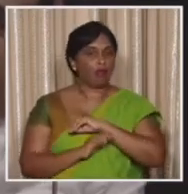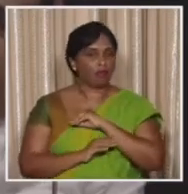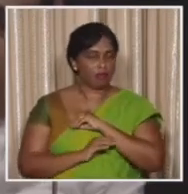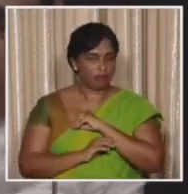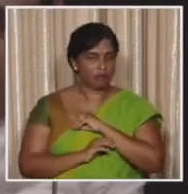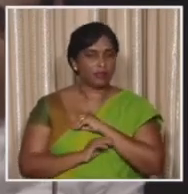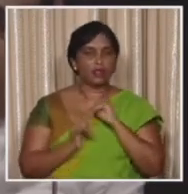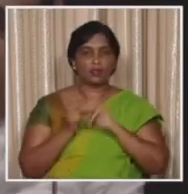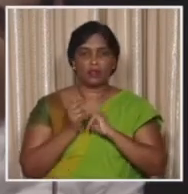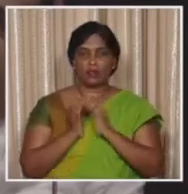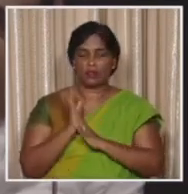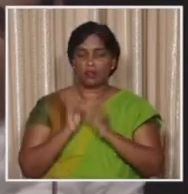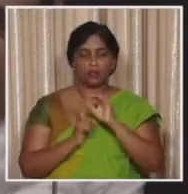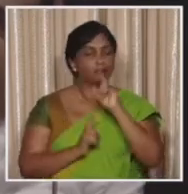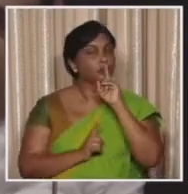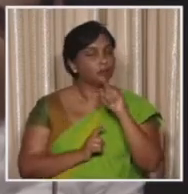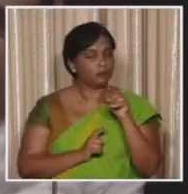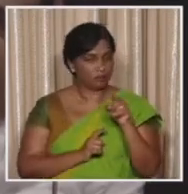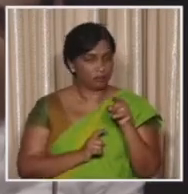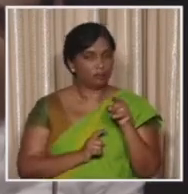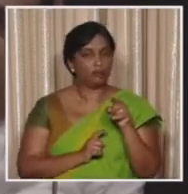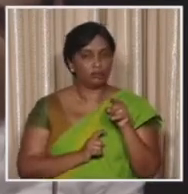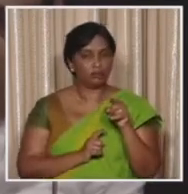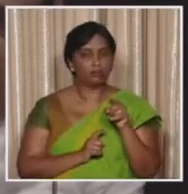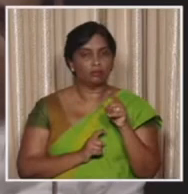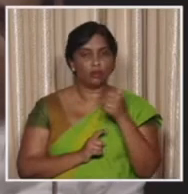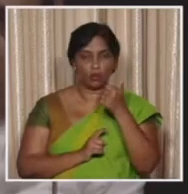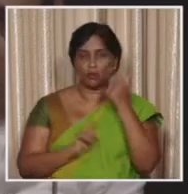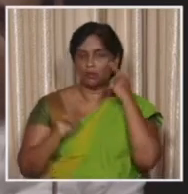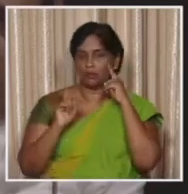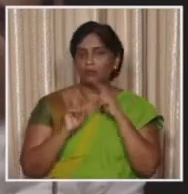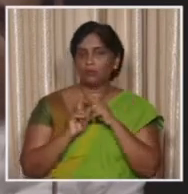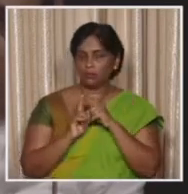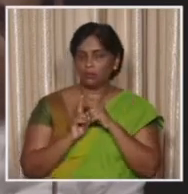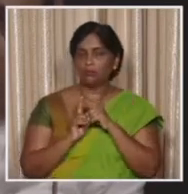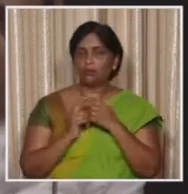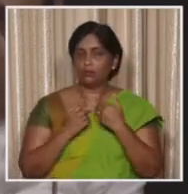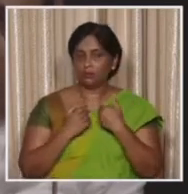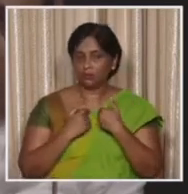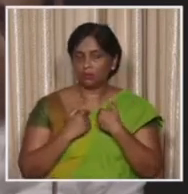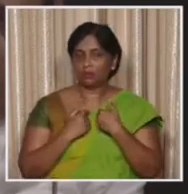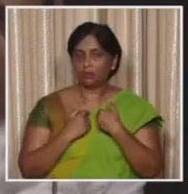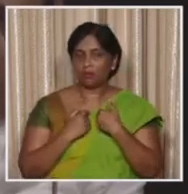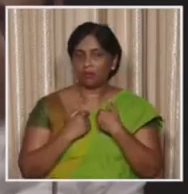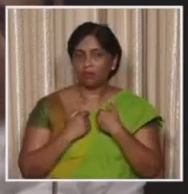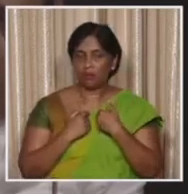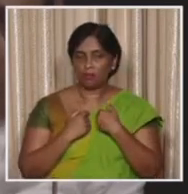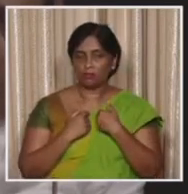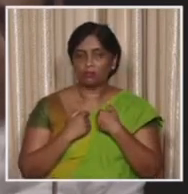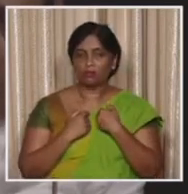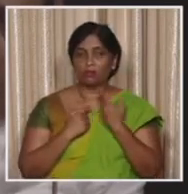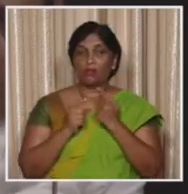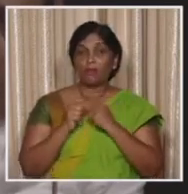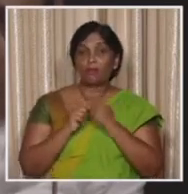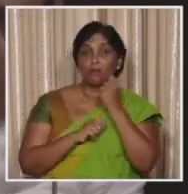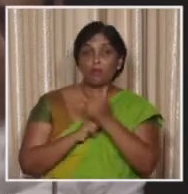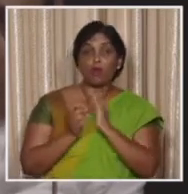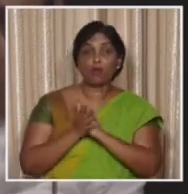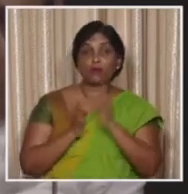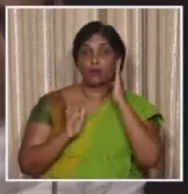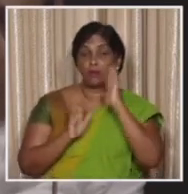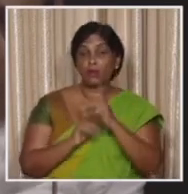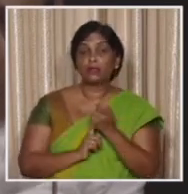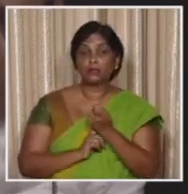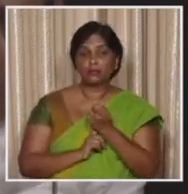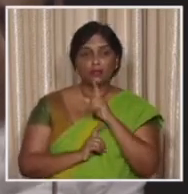වගේම ශානිකන් මන්ත්‍රීතුමා කිව්වා ඒතත් හොඳ පොයින්ට් එකක්. අපි ඇවරේජ් කීයද ස්පෙන් කරන්නේ මිනිමම් හොටෙල් රේට් එක ගැන